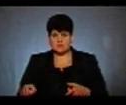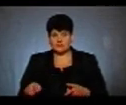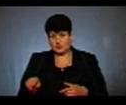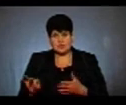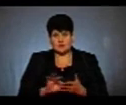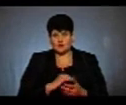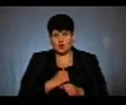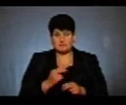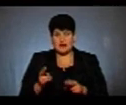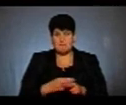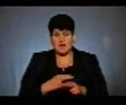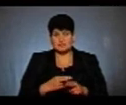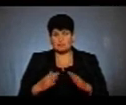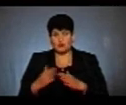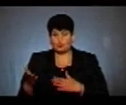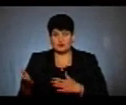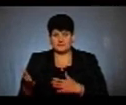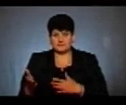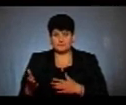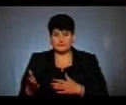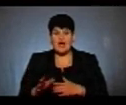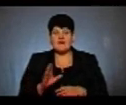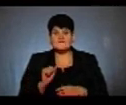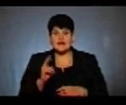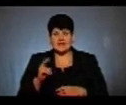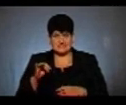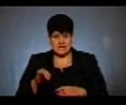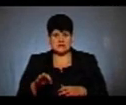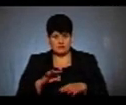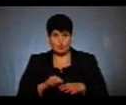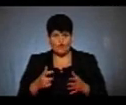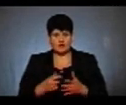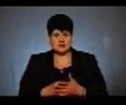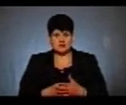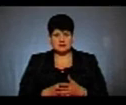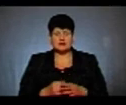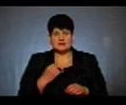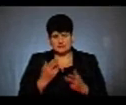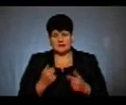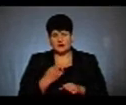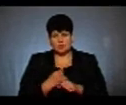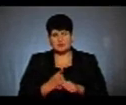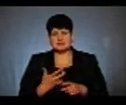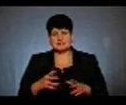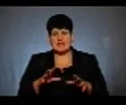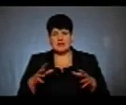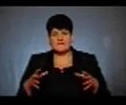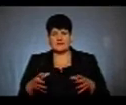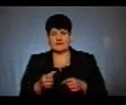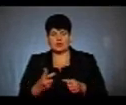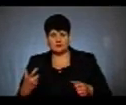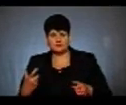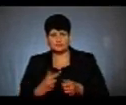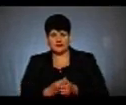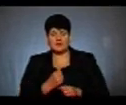статусу безпритульної. А вакцинація безпритульних проводиться? Проводиться також, значить, проводиться відлов в місті, проводиться та вакцинація, ті собаки, що вони з